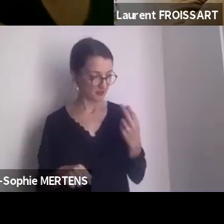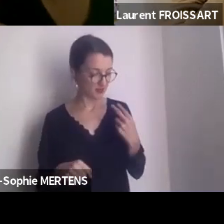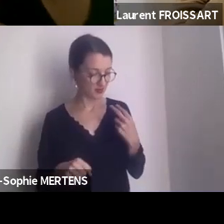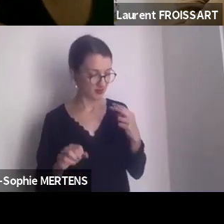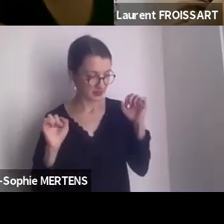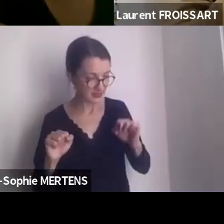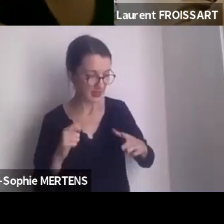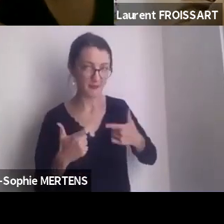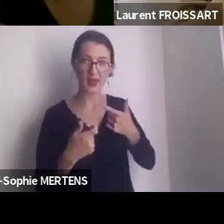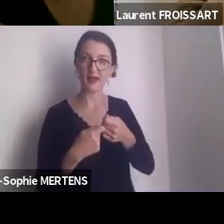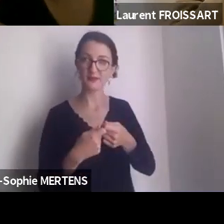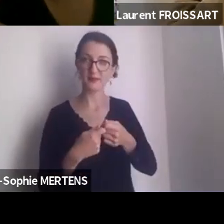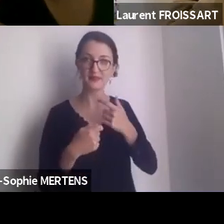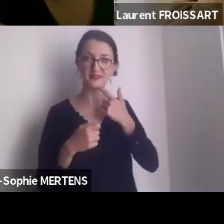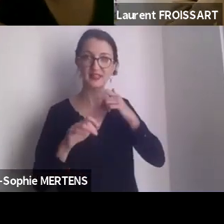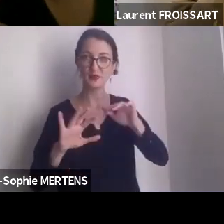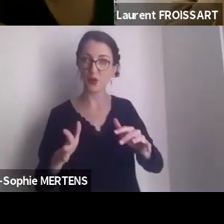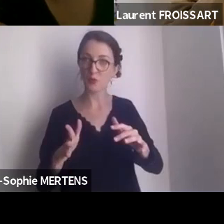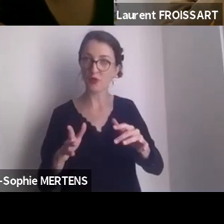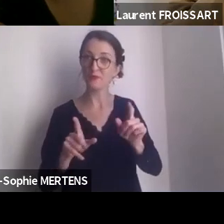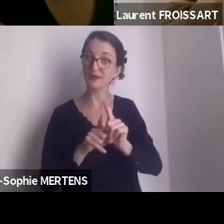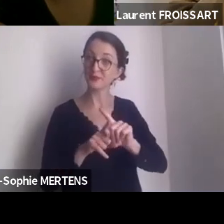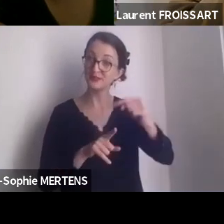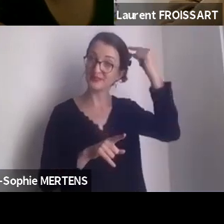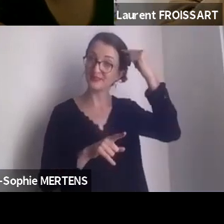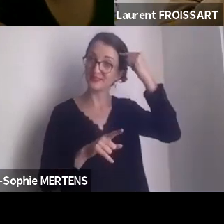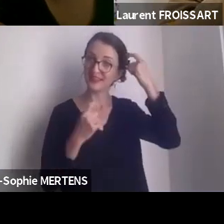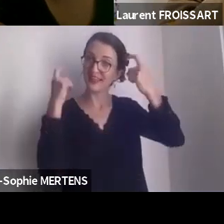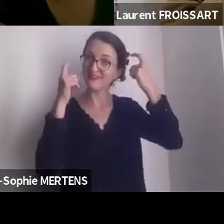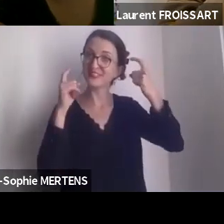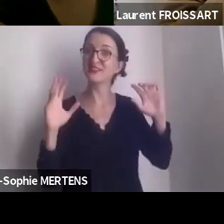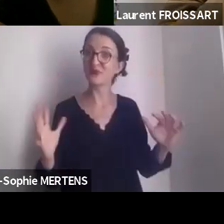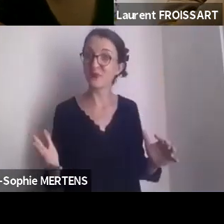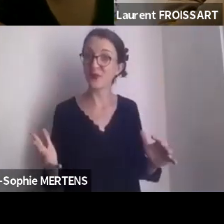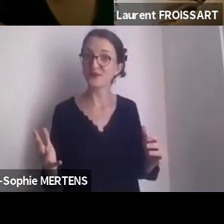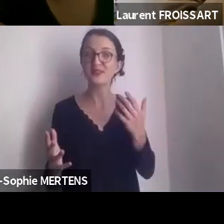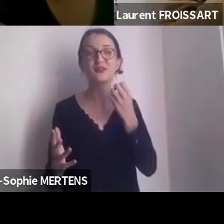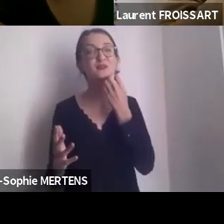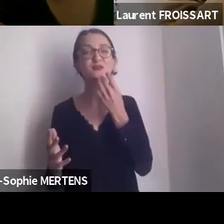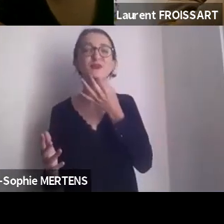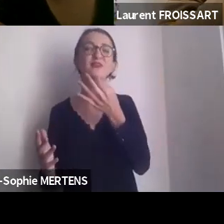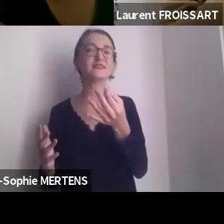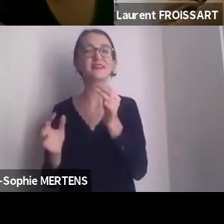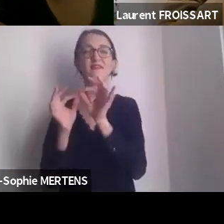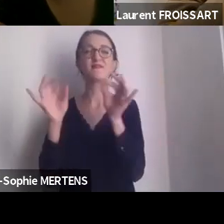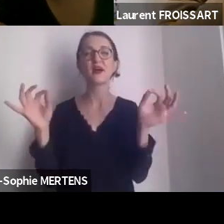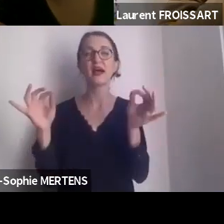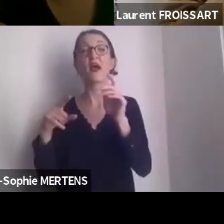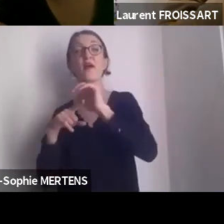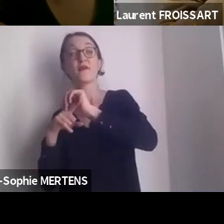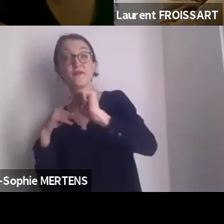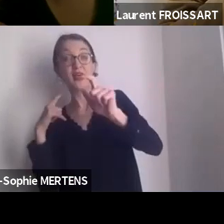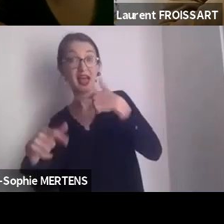pratiques, mais aussi avoir ce mindset. On dit souvent qu'il y a une différence entre faire de l'agile bêtement et être agile au